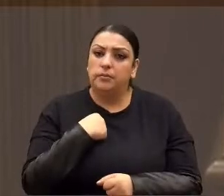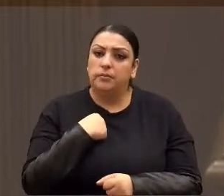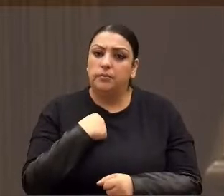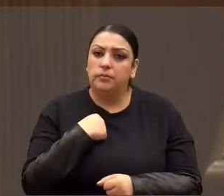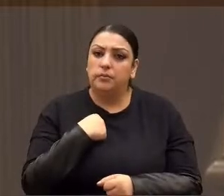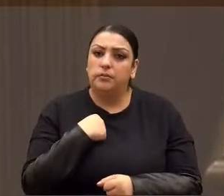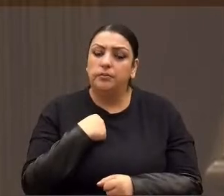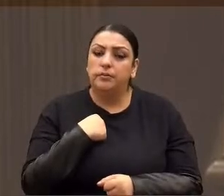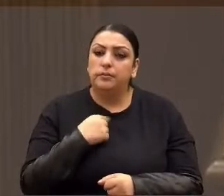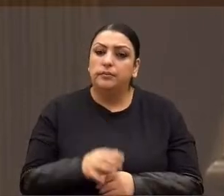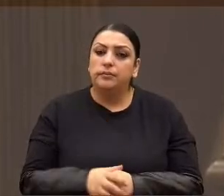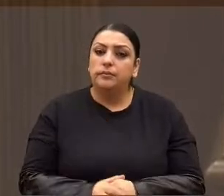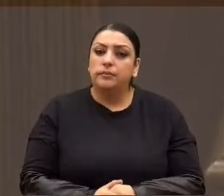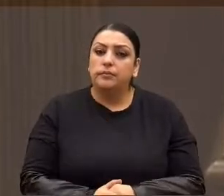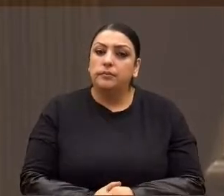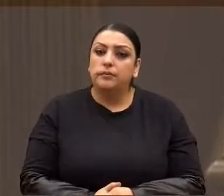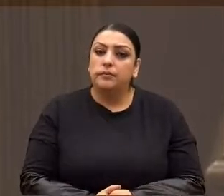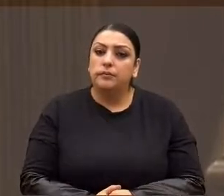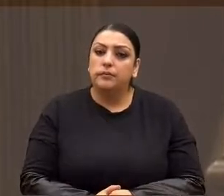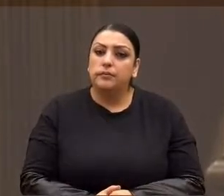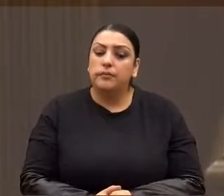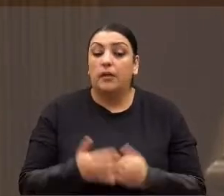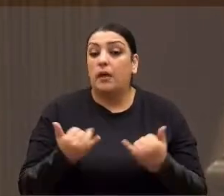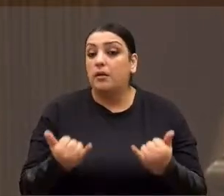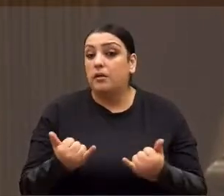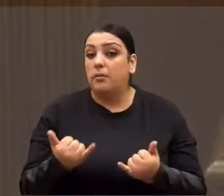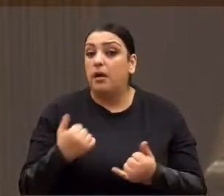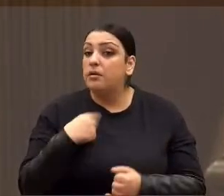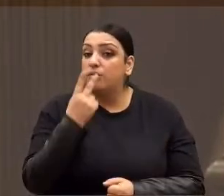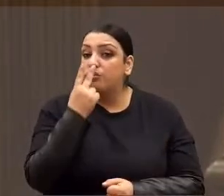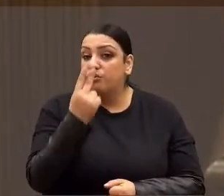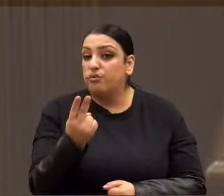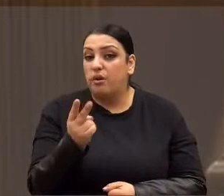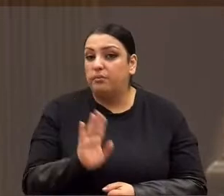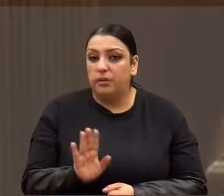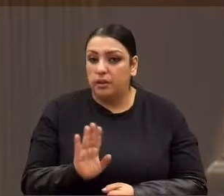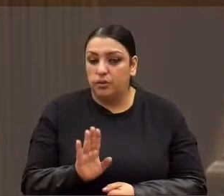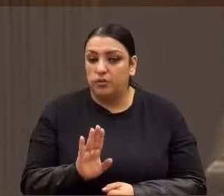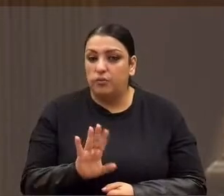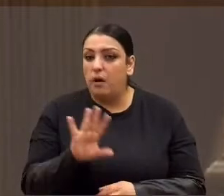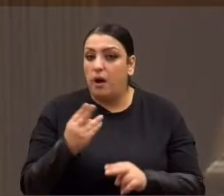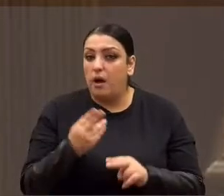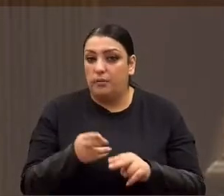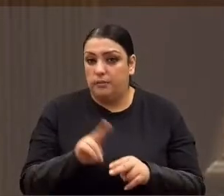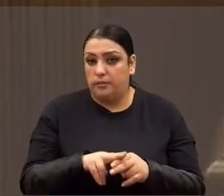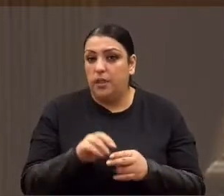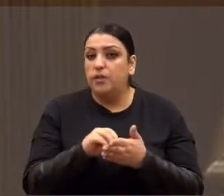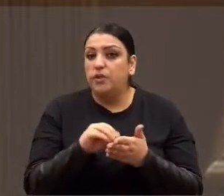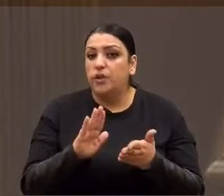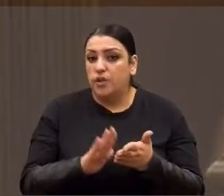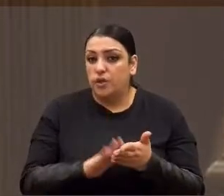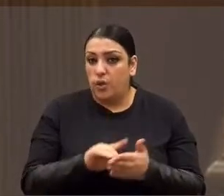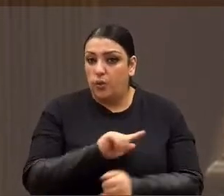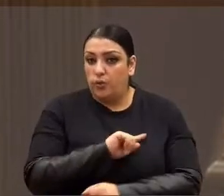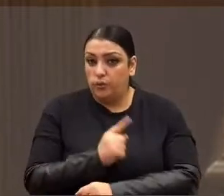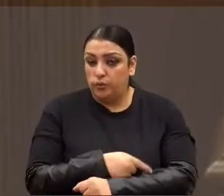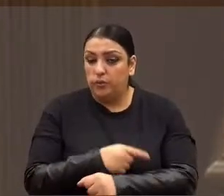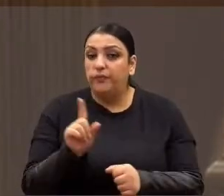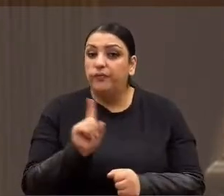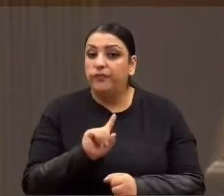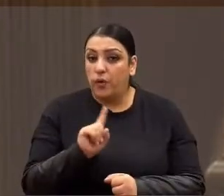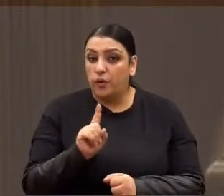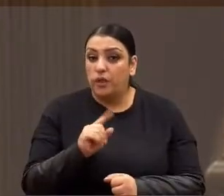գնահատականին։ Այստեղ ես չեմ տեսնում նույնիսկ այն նշաձողը, որը իմ